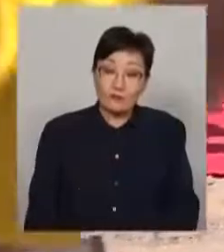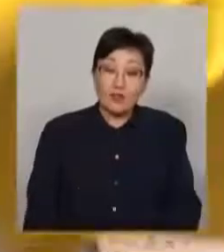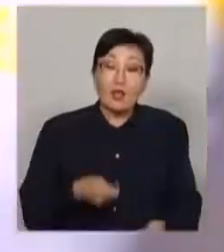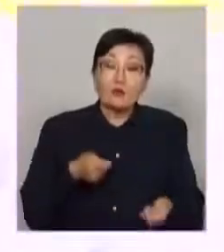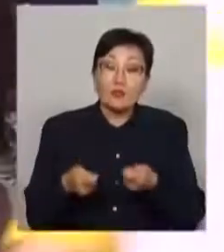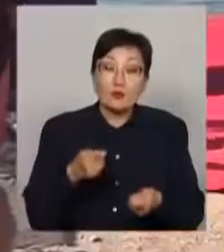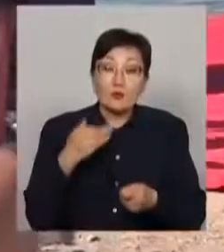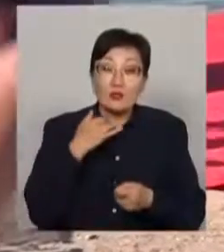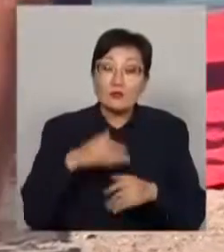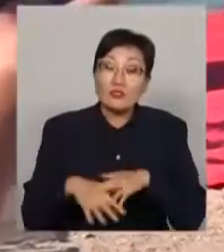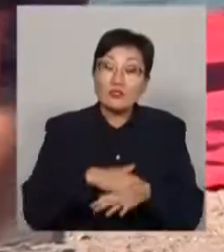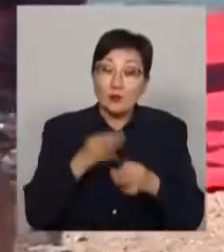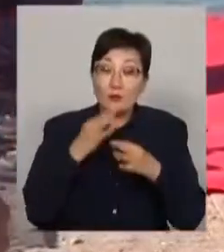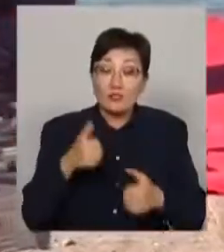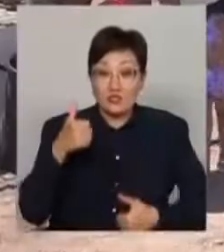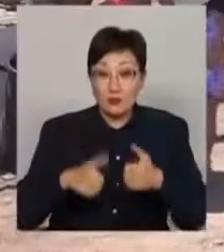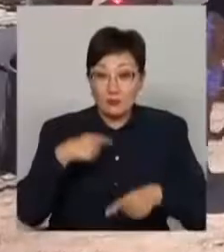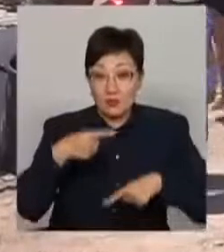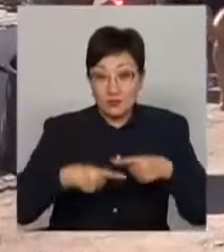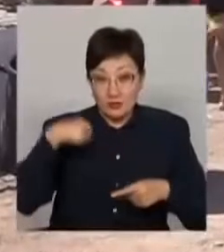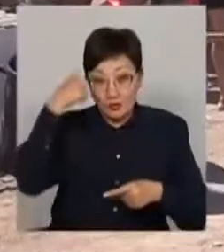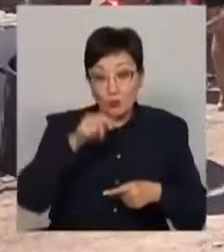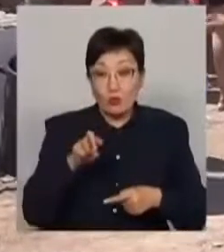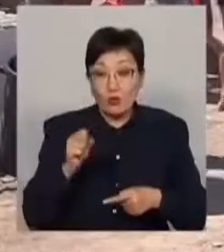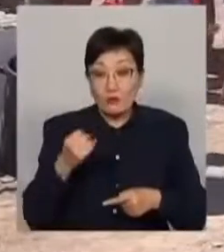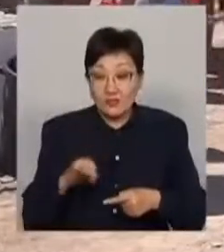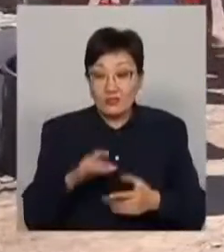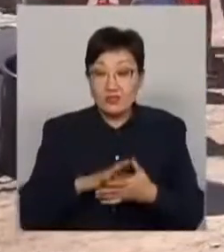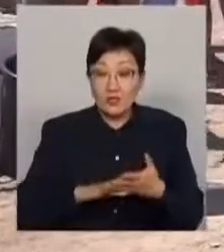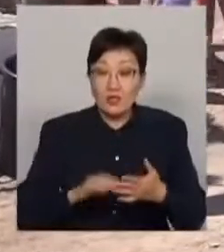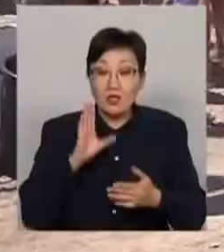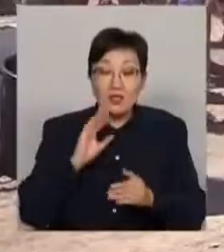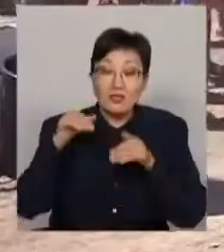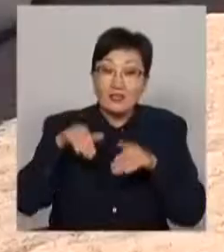Ұйымдастырушылар көптің көңілінен шыққан жарысты келесі жылы Бурабайда, әрі қарай Каспий